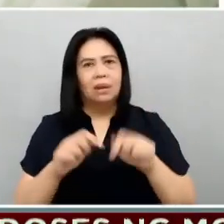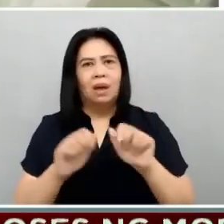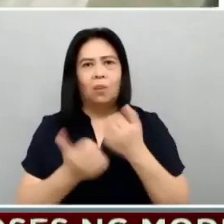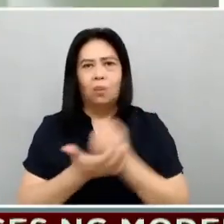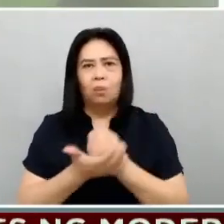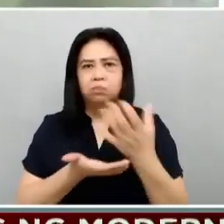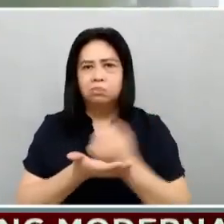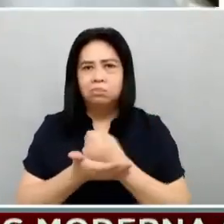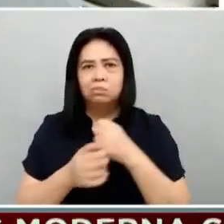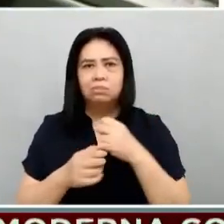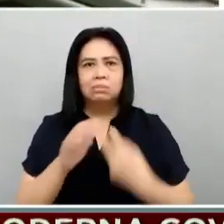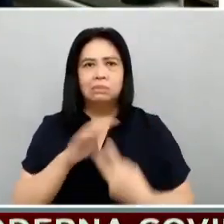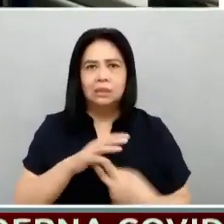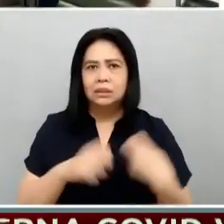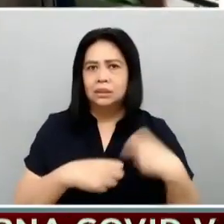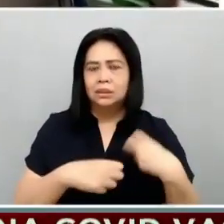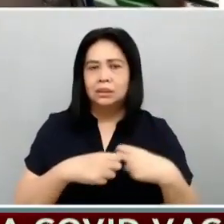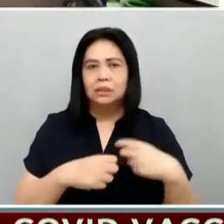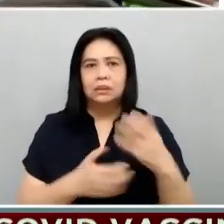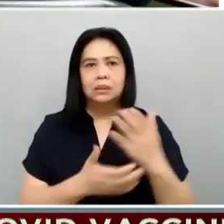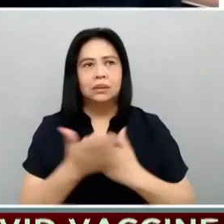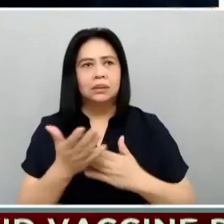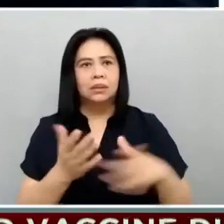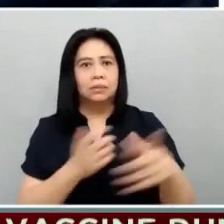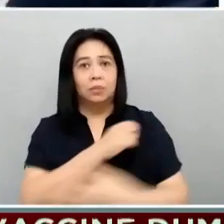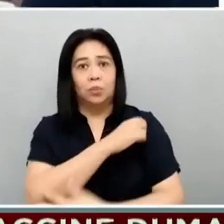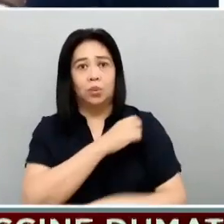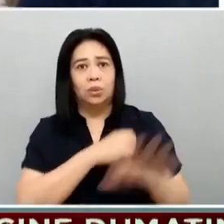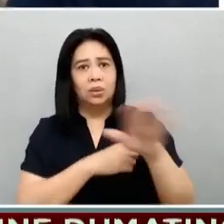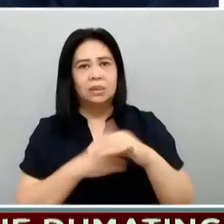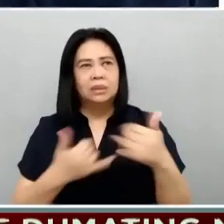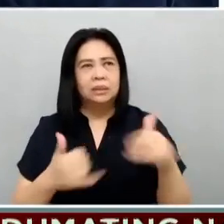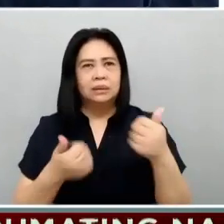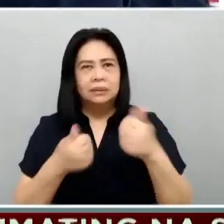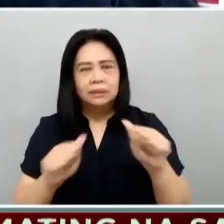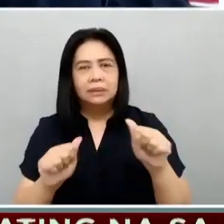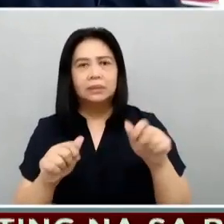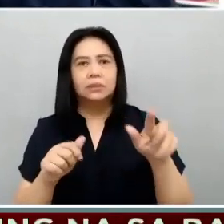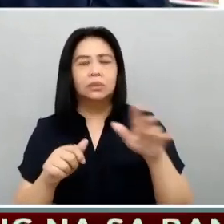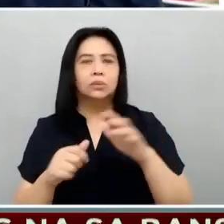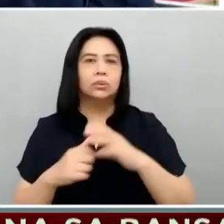So some of them still trying to